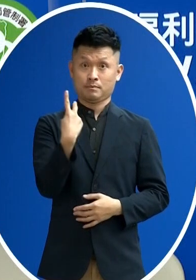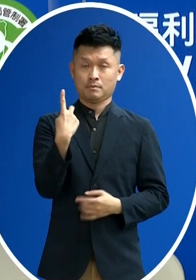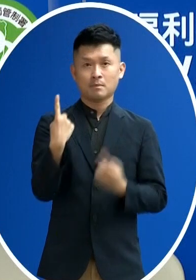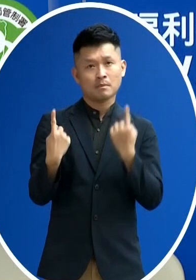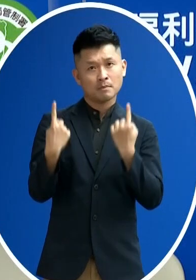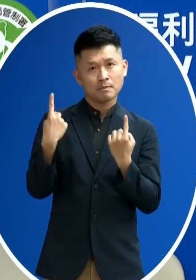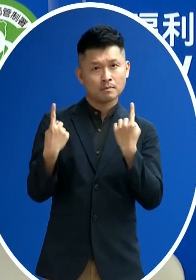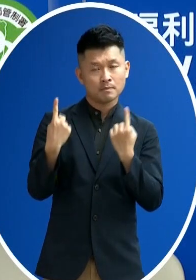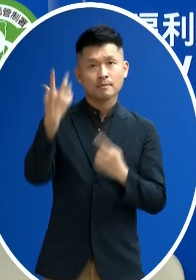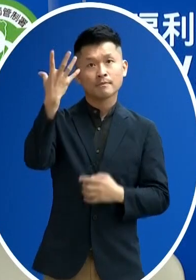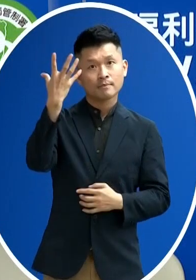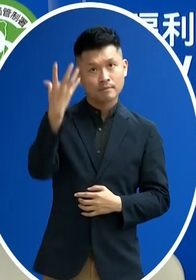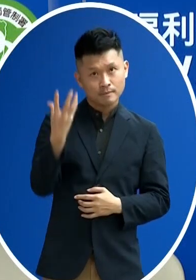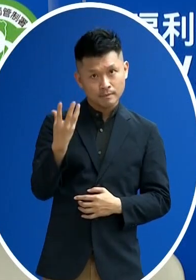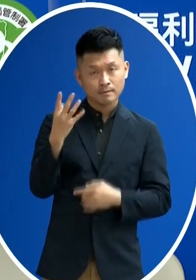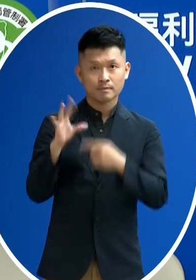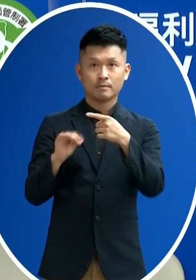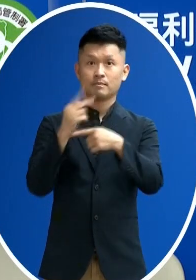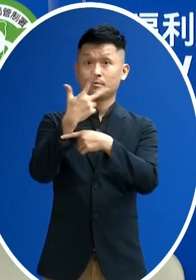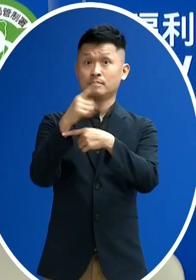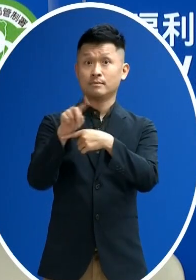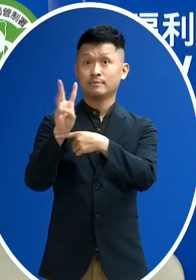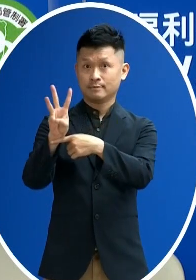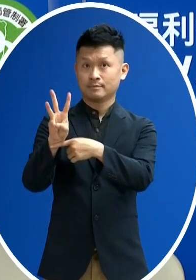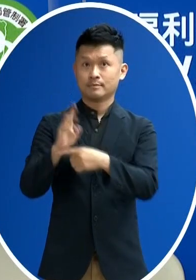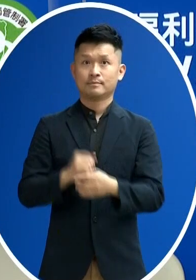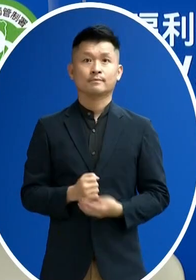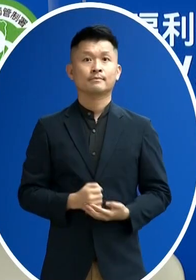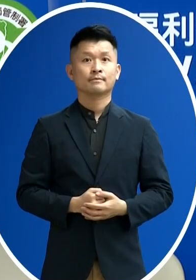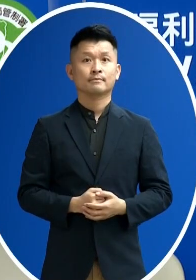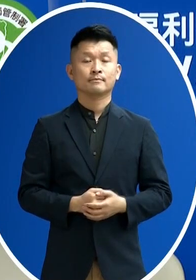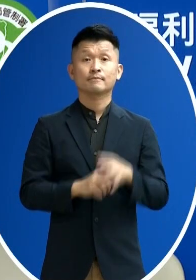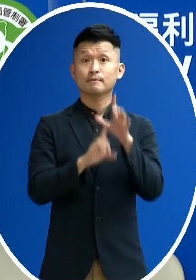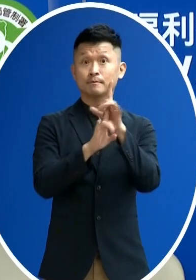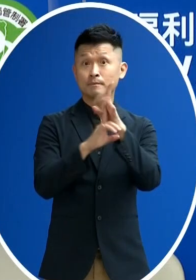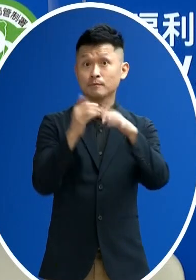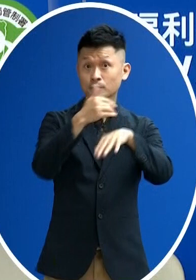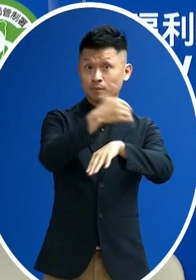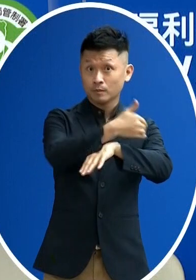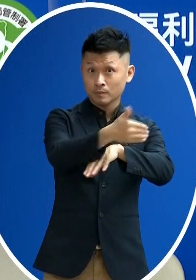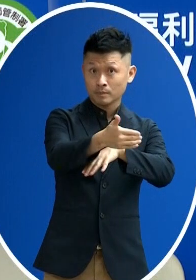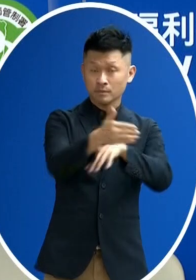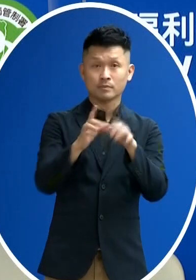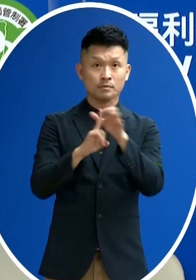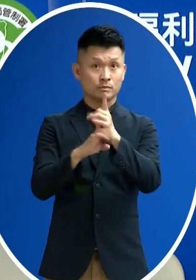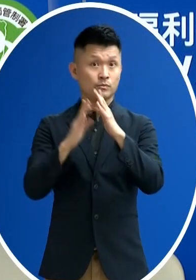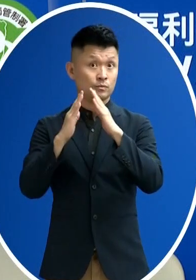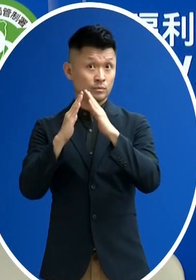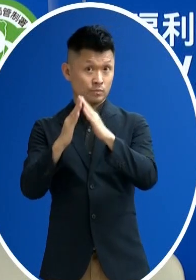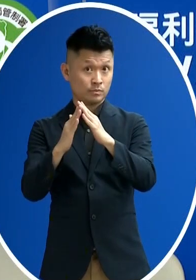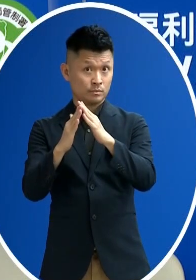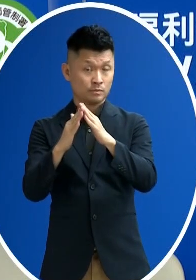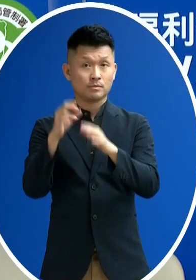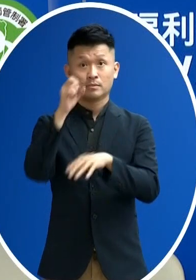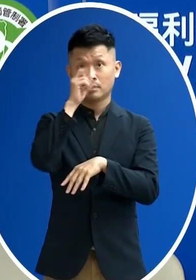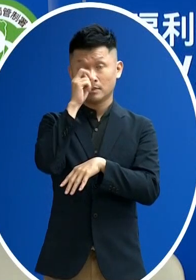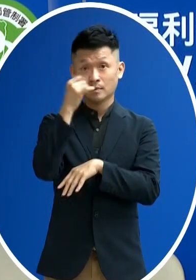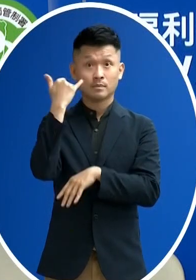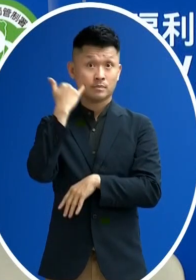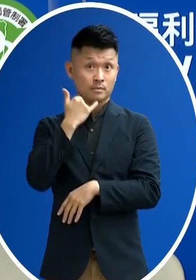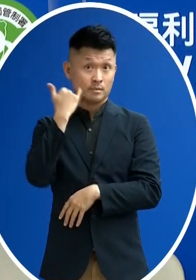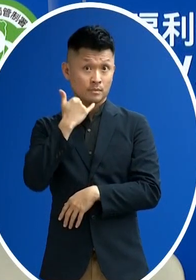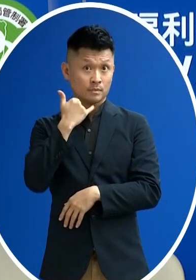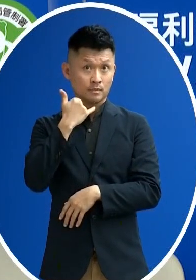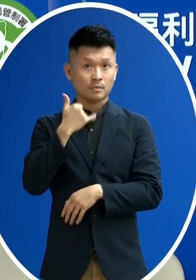微降低了 7.3% 啊，除了新竹县啊、新竹市，还有宜兰、基隆